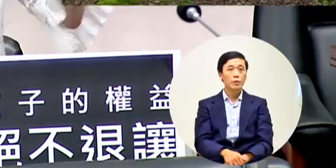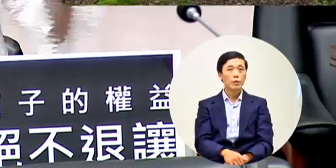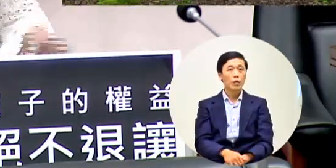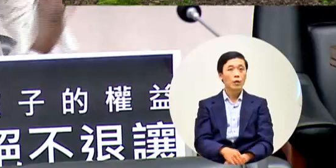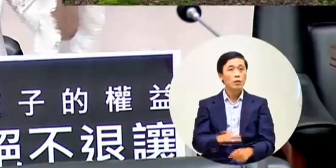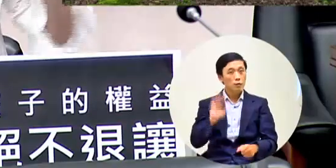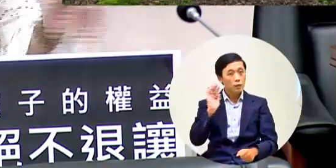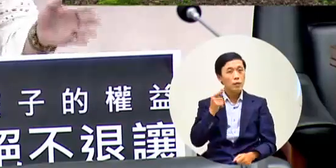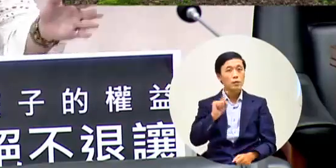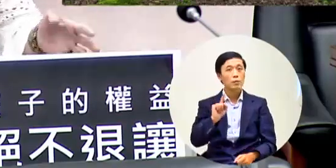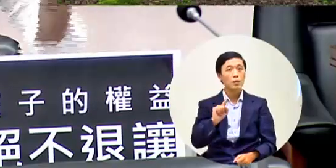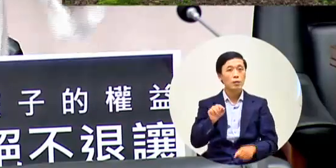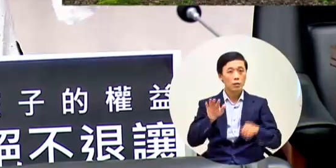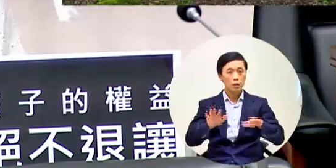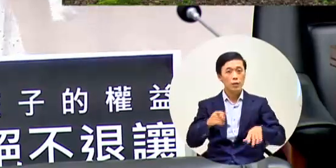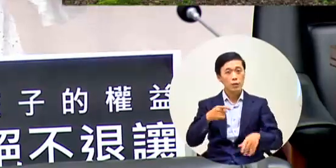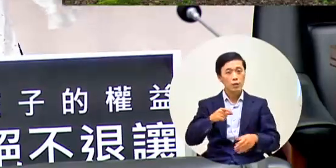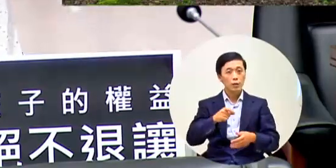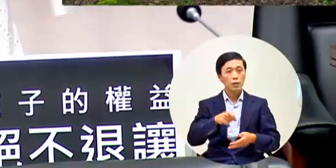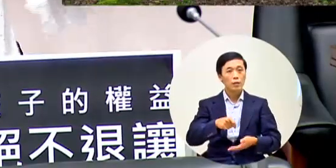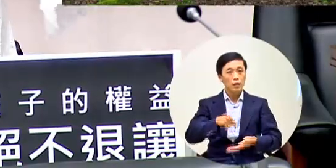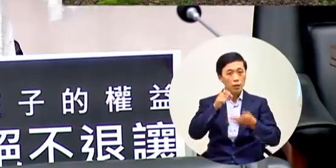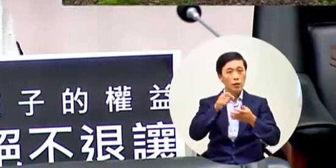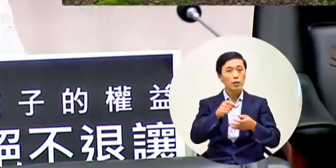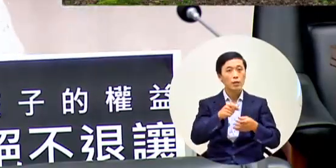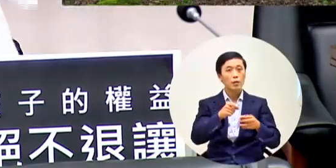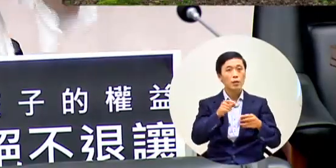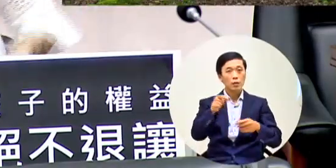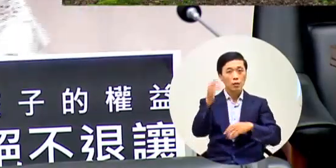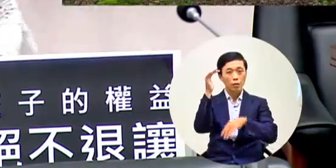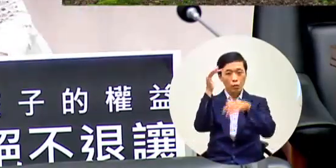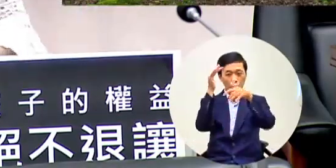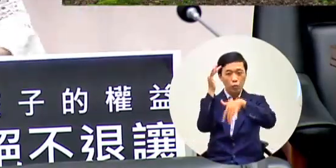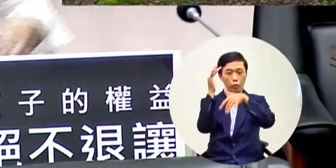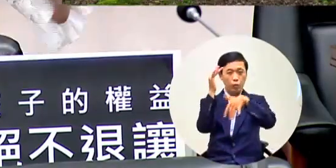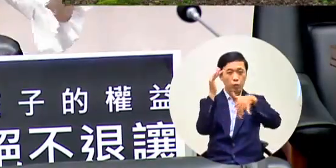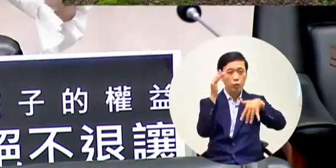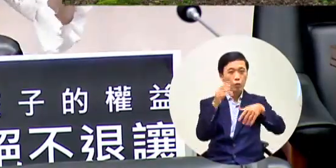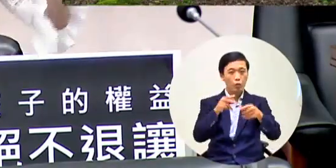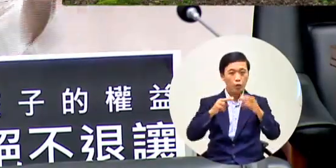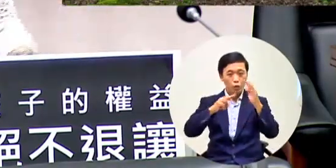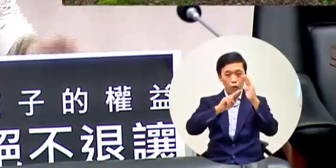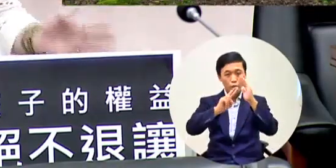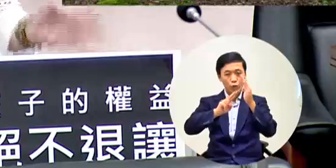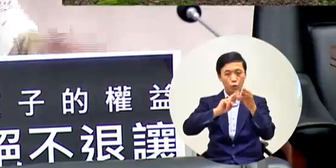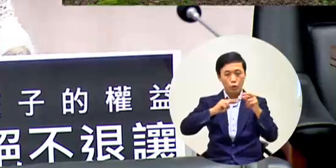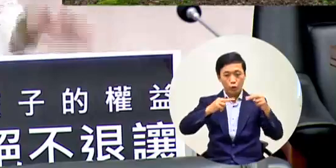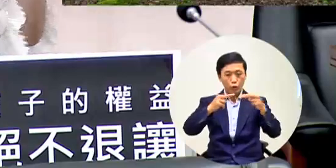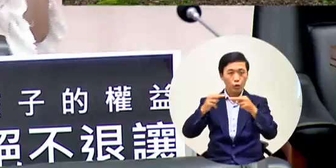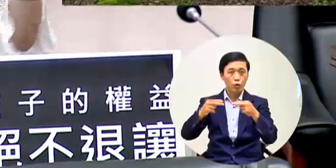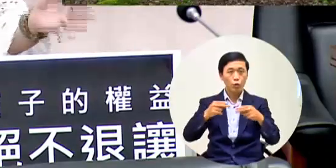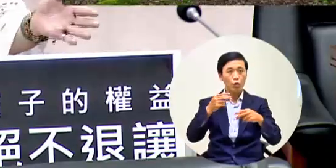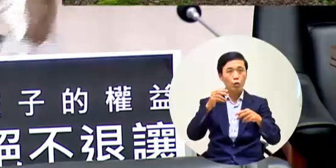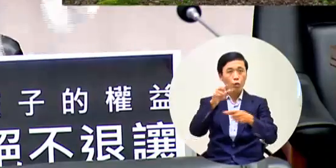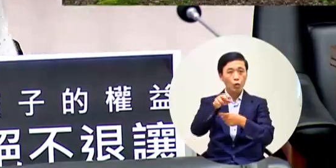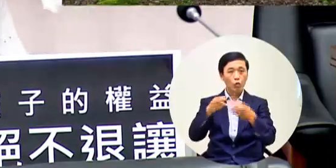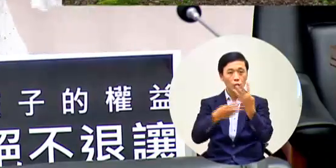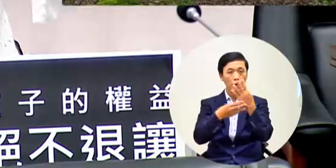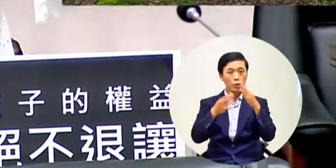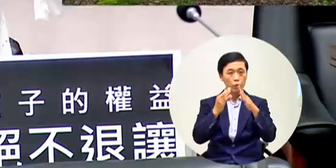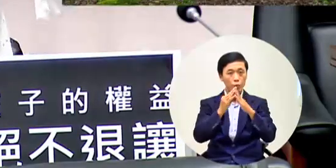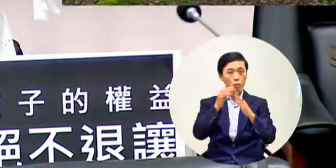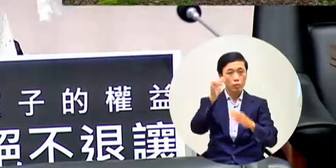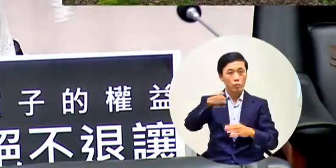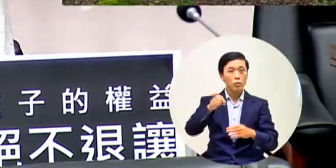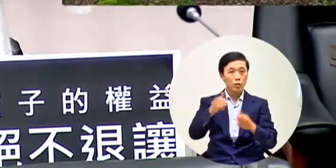是现在我们就一直在讲，这个老榕树要修，要农业局同意。结果我们里里面里长一直提出来，希望